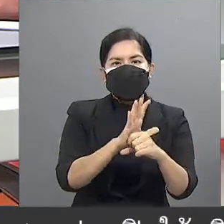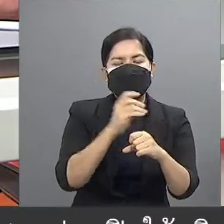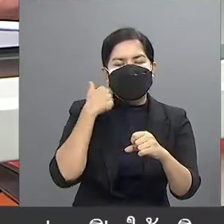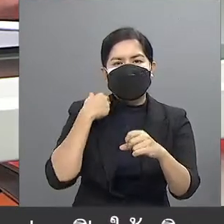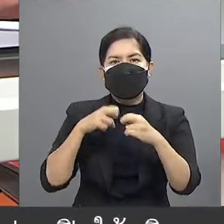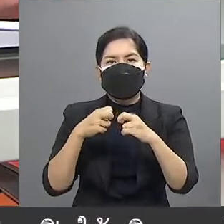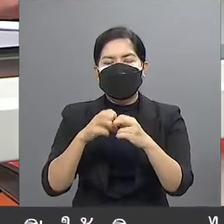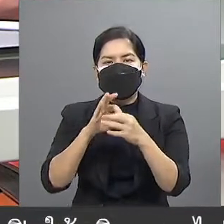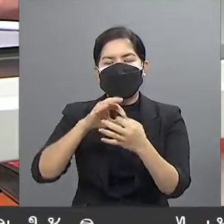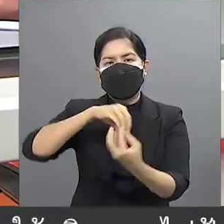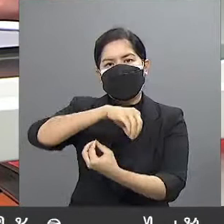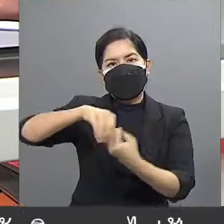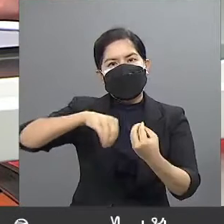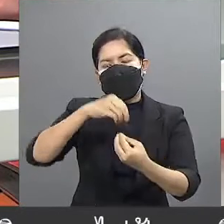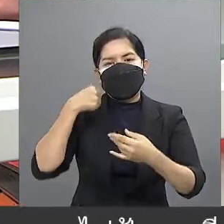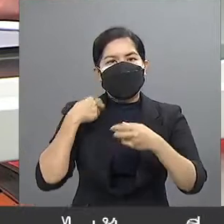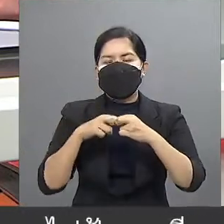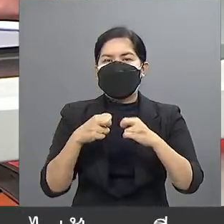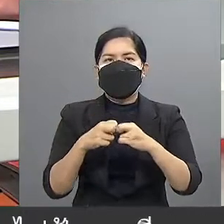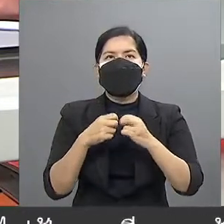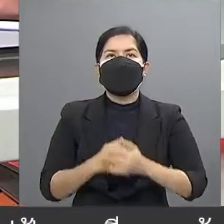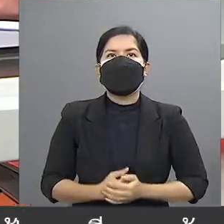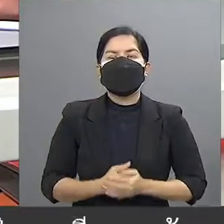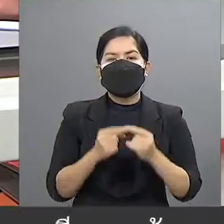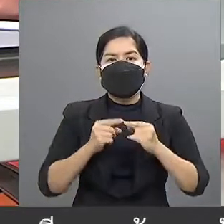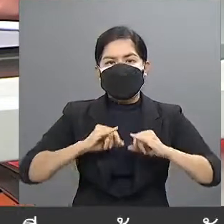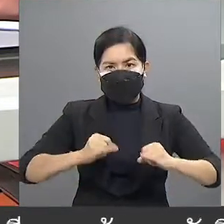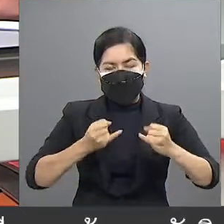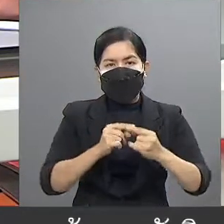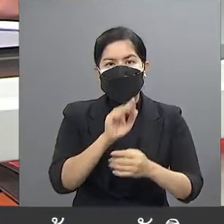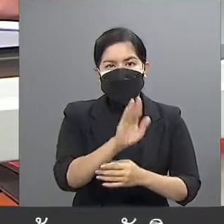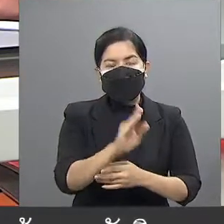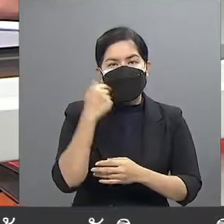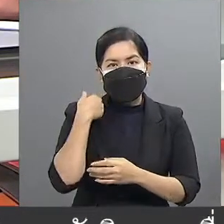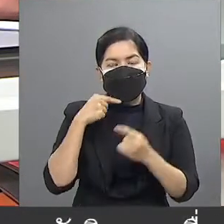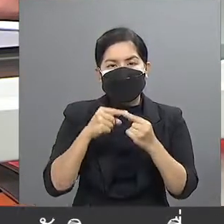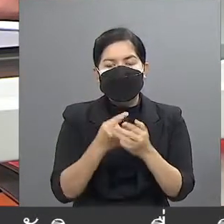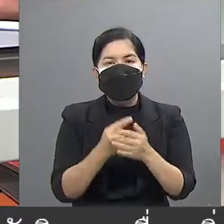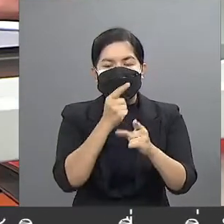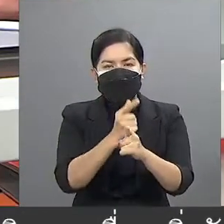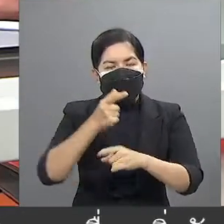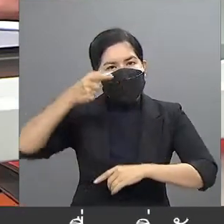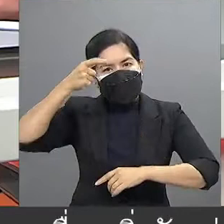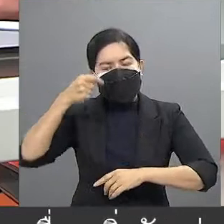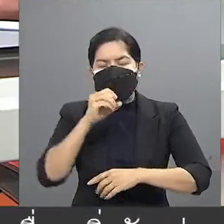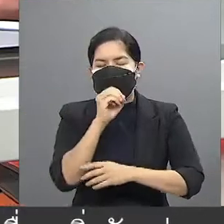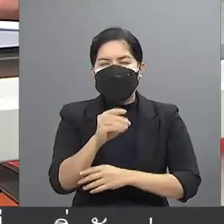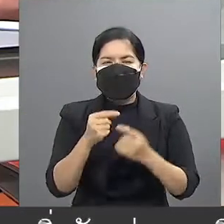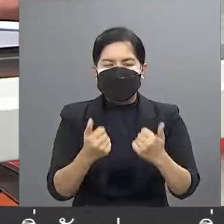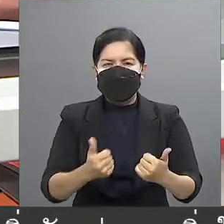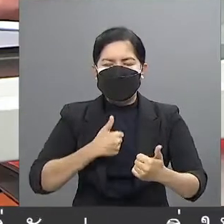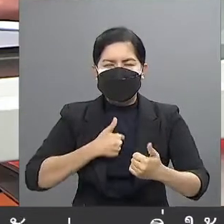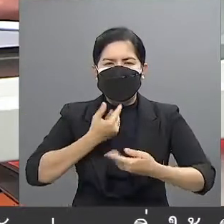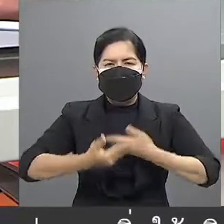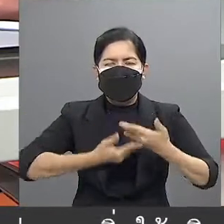ทบเป็นลูกโซ่ทีเดียวนะคะเจ้าของโคบางคนเนี่ยประกาศขายวัวที่ตัวเองรักเพราะว่าไม่สามารถที่จะแบกรับภาระการเลี้ยงดูได้ไ